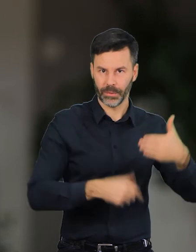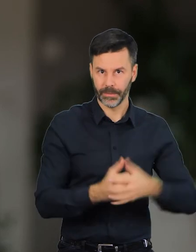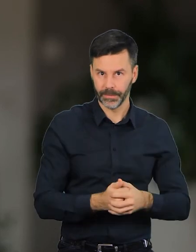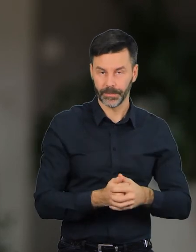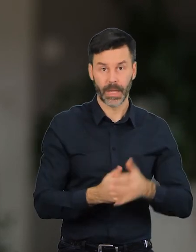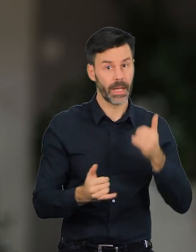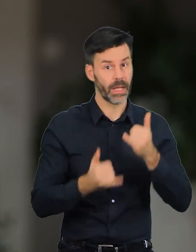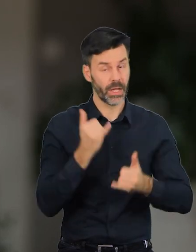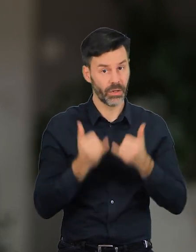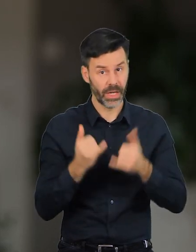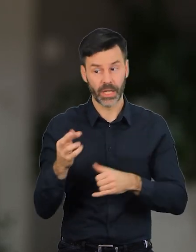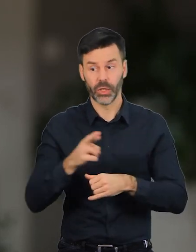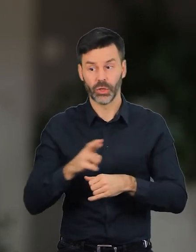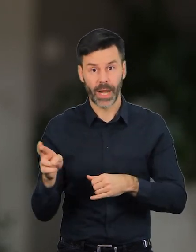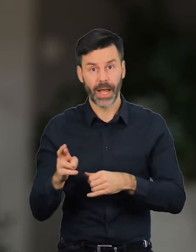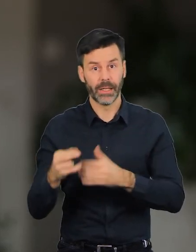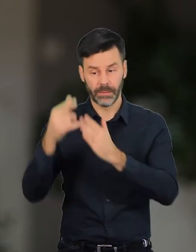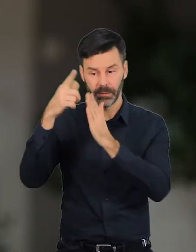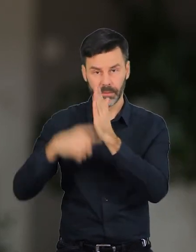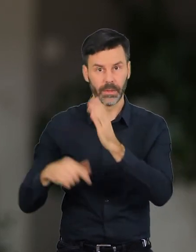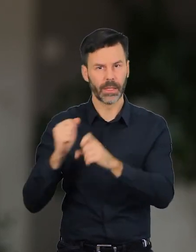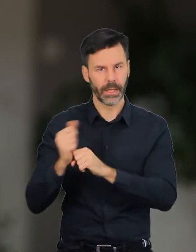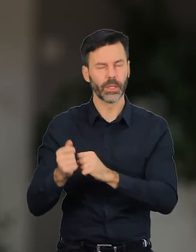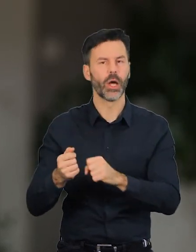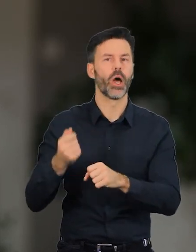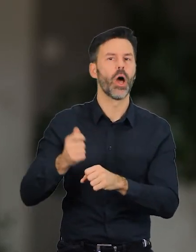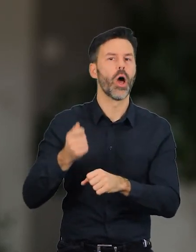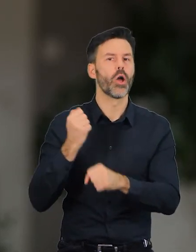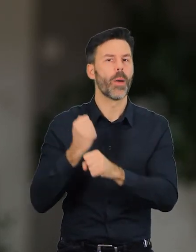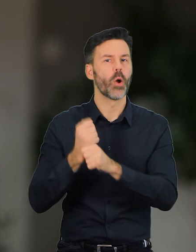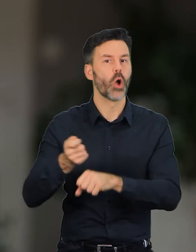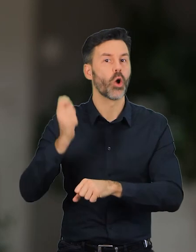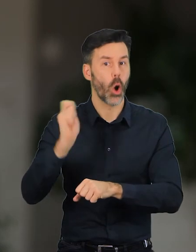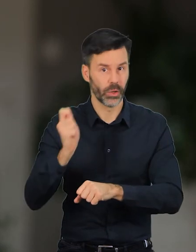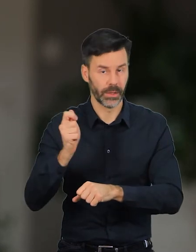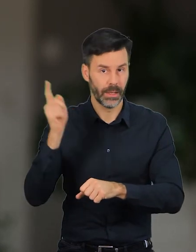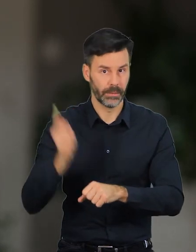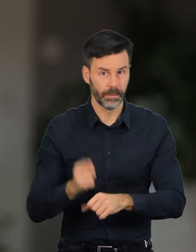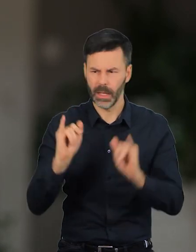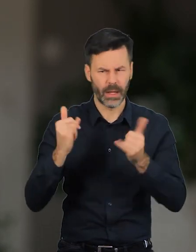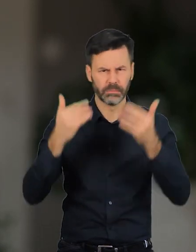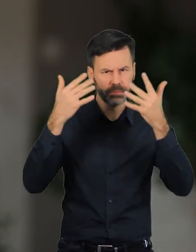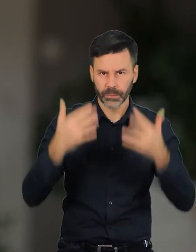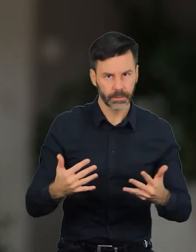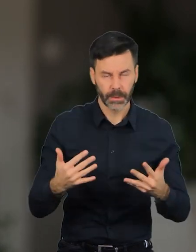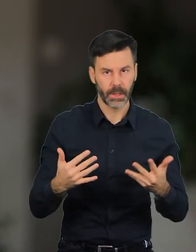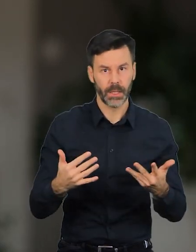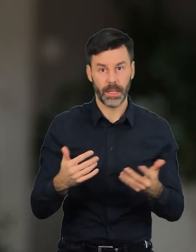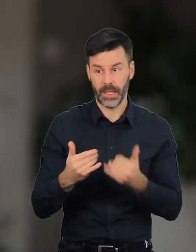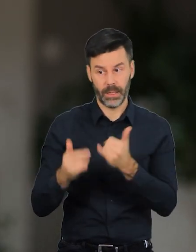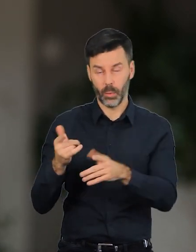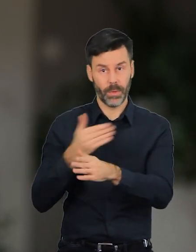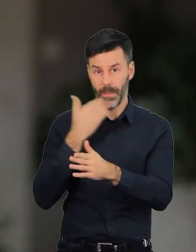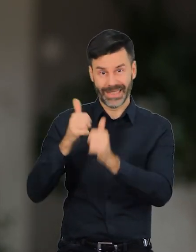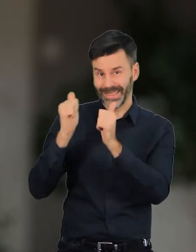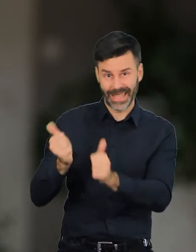rzeczowy określony jest w roboczogodzinach, w tej sytuacji obliczając stawkę godzinową, o ile nie jest ona stała i nie została określona we